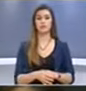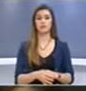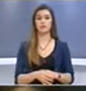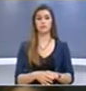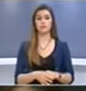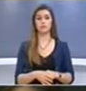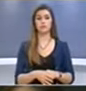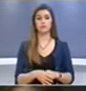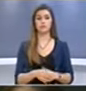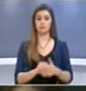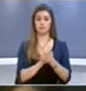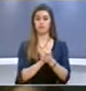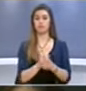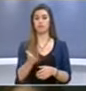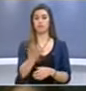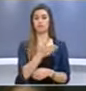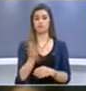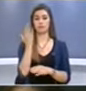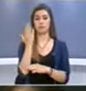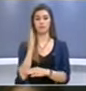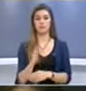zle dep